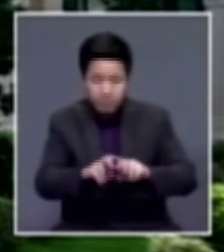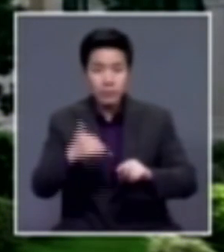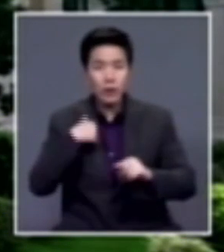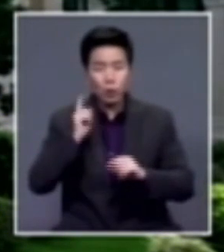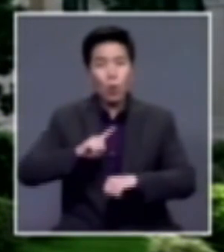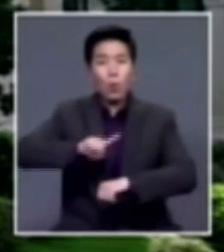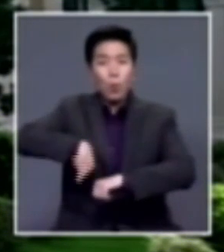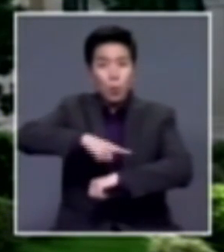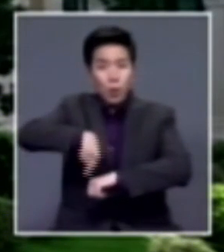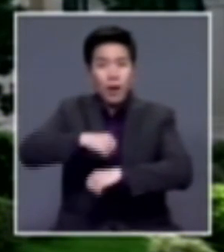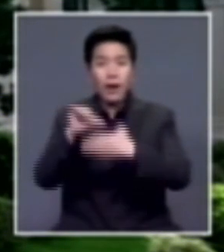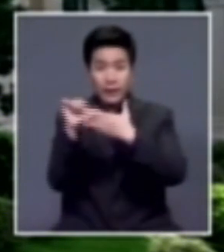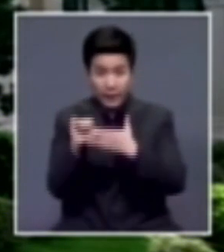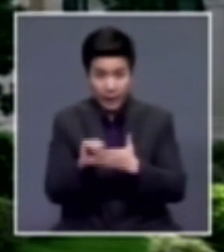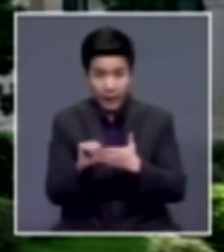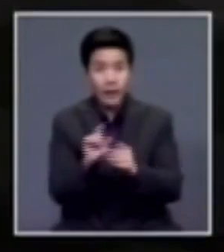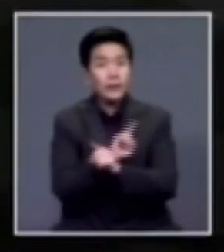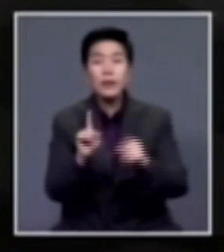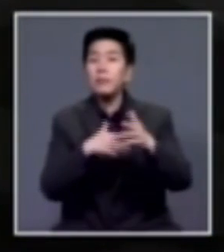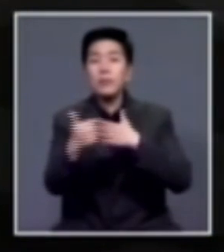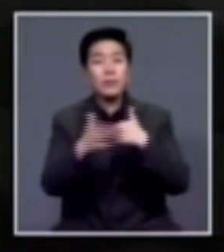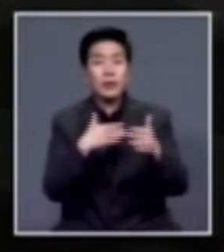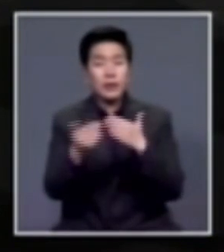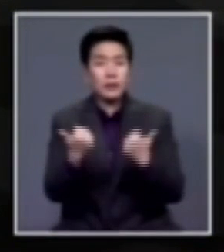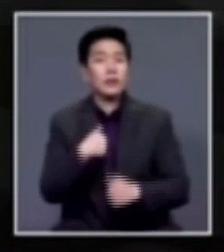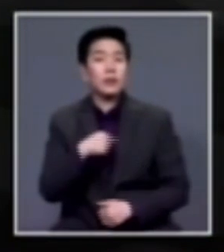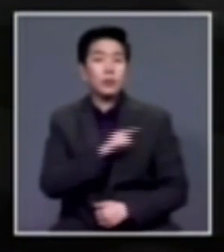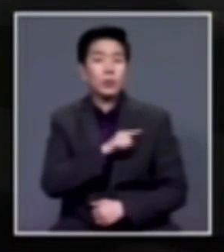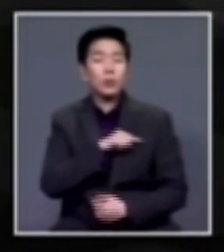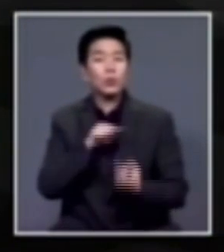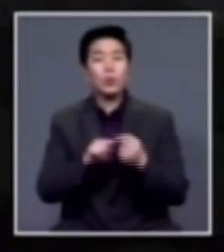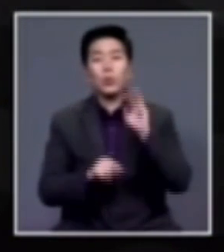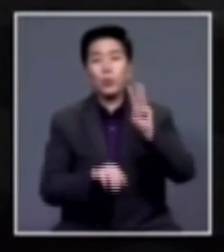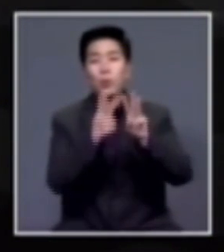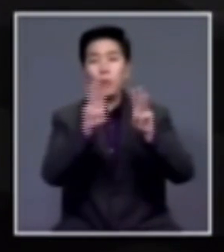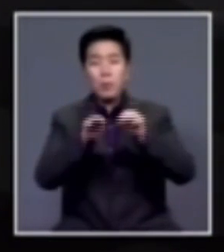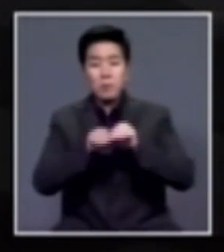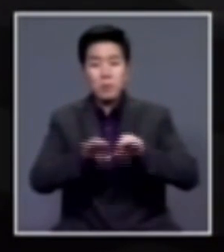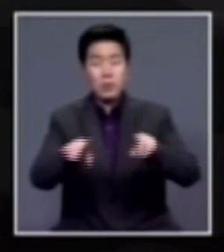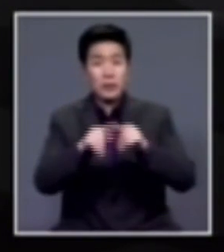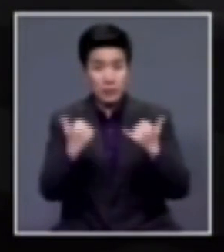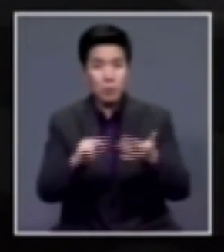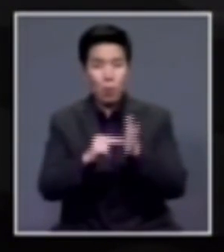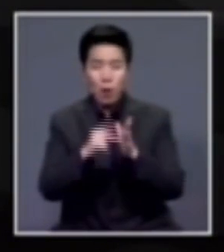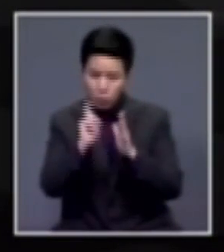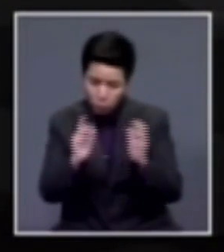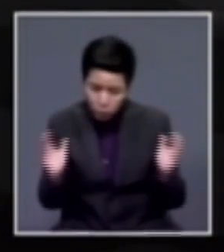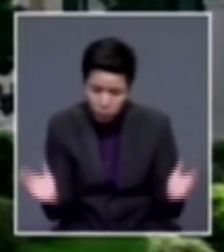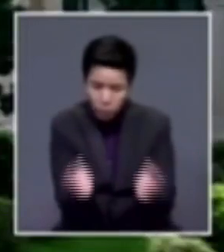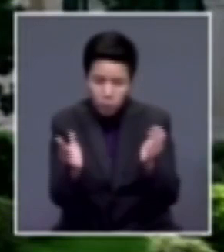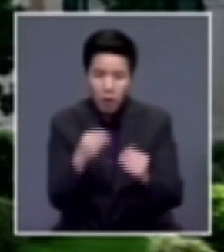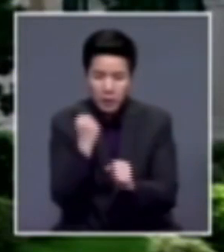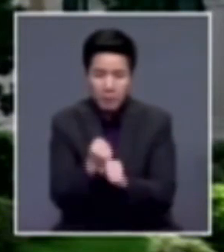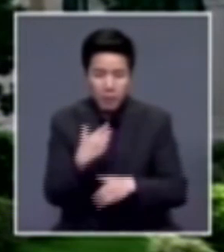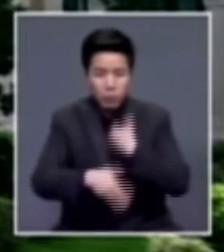ซึ่งใช้เวลานะครับแต่ก็ไม่เป็นไรนะครับเพราะว่าบทบาทที่สร้างสรรค์ของโซเชียลนี้จะเป็นการทำหน้าที่ที่ควรส่งเสริมทำให้เกิด